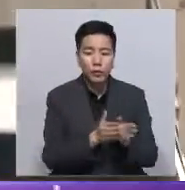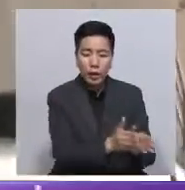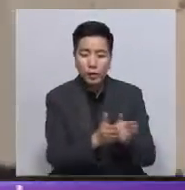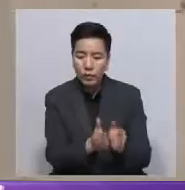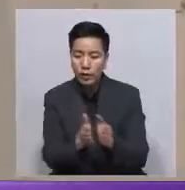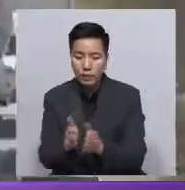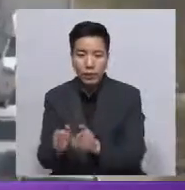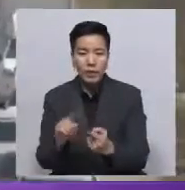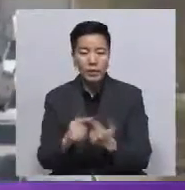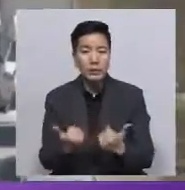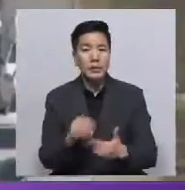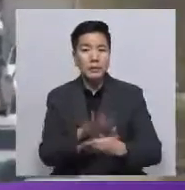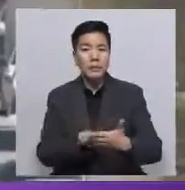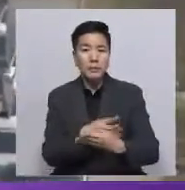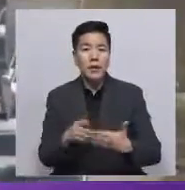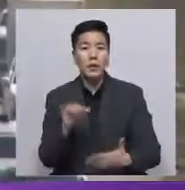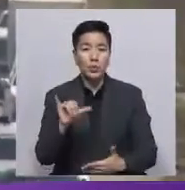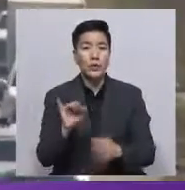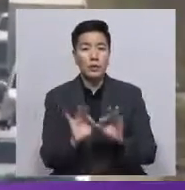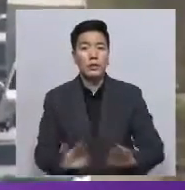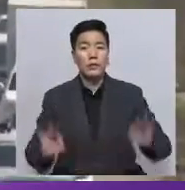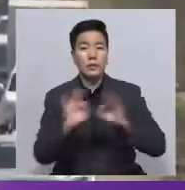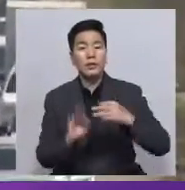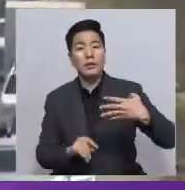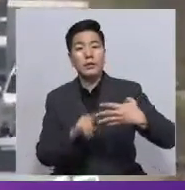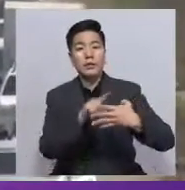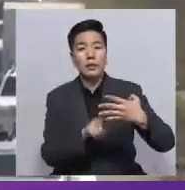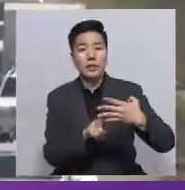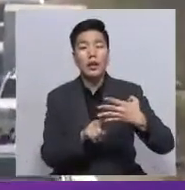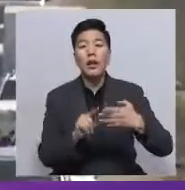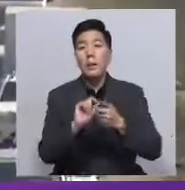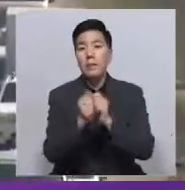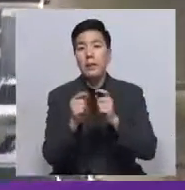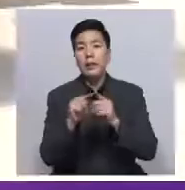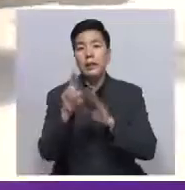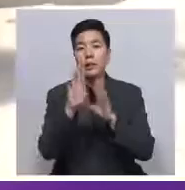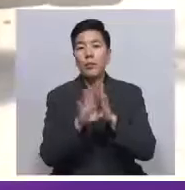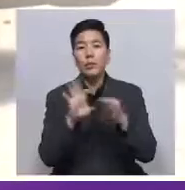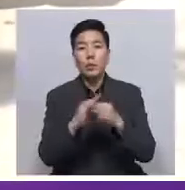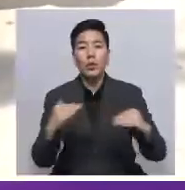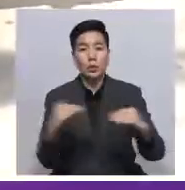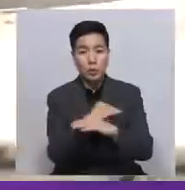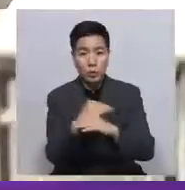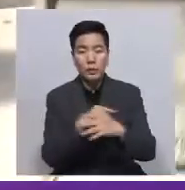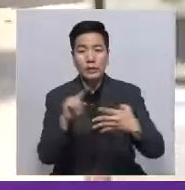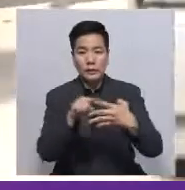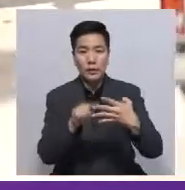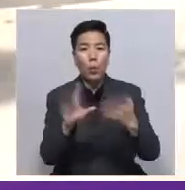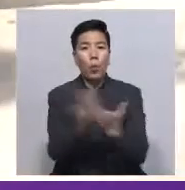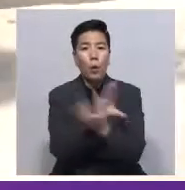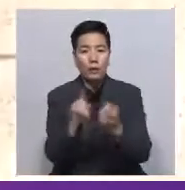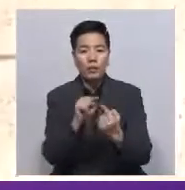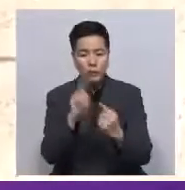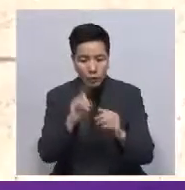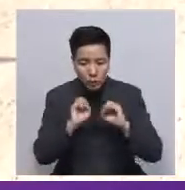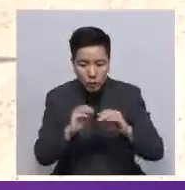าคส่วนใน4 ยุทธศาสตร์สำคัญทั้งการปฏิรูประบบการจัดการด้านความปลอดภัยทางถนนการเสริมสร้างวัฒนธรรม